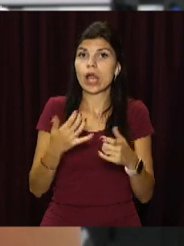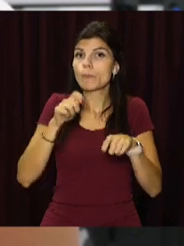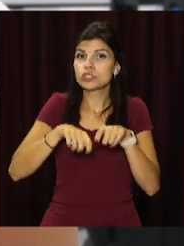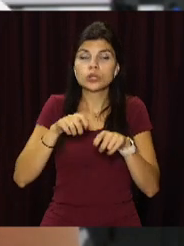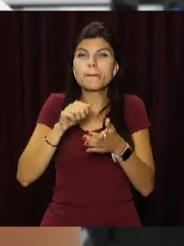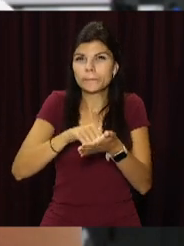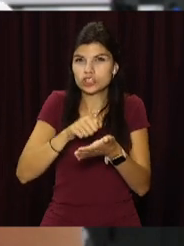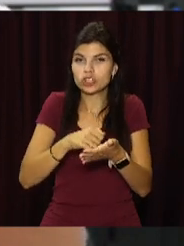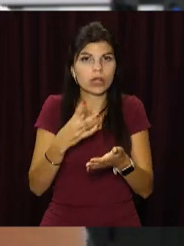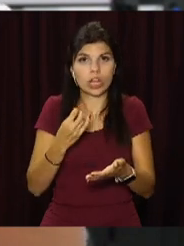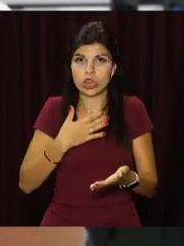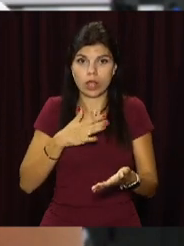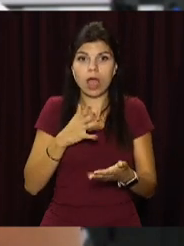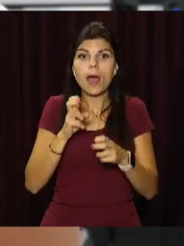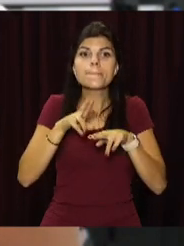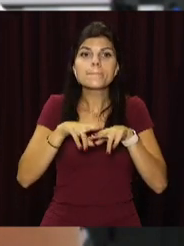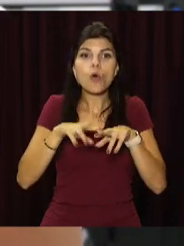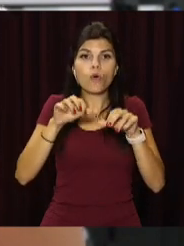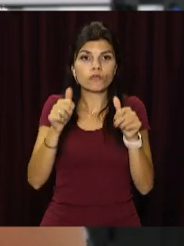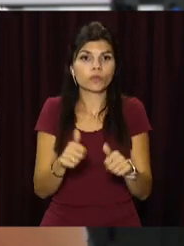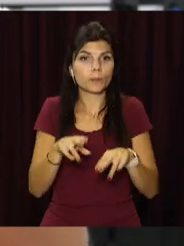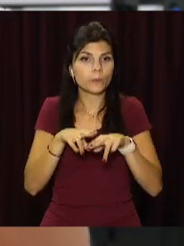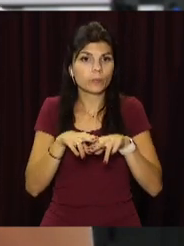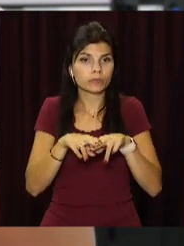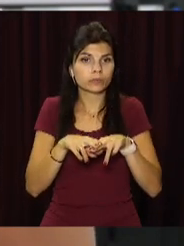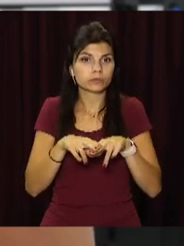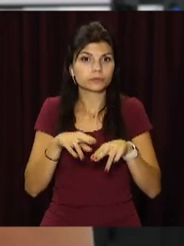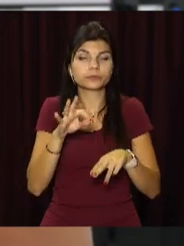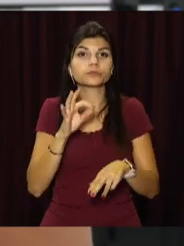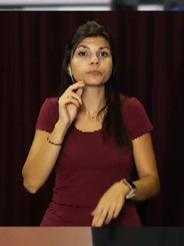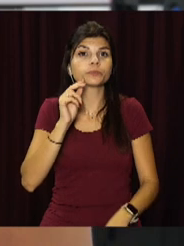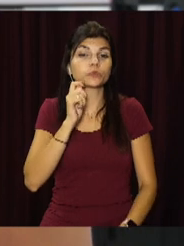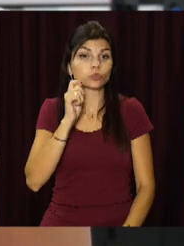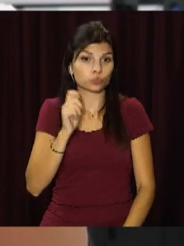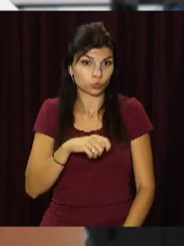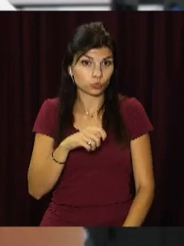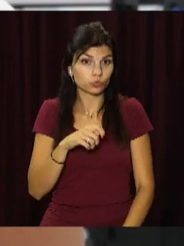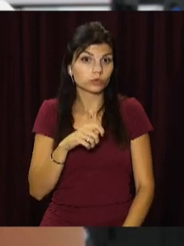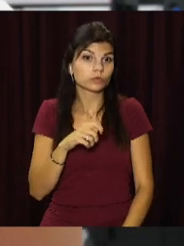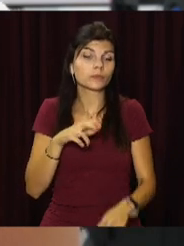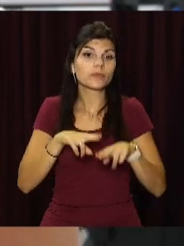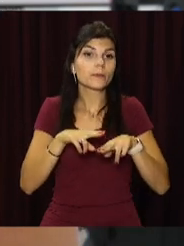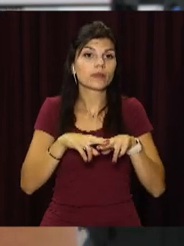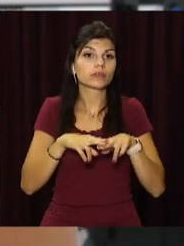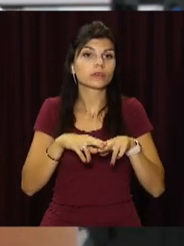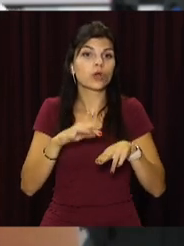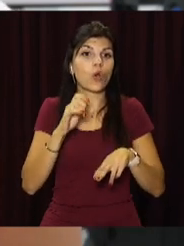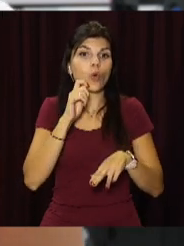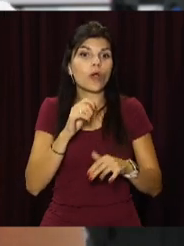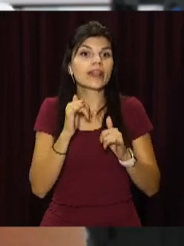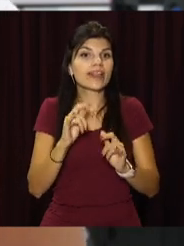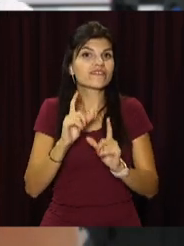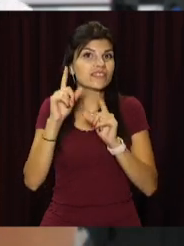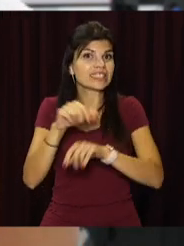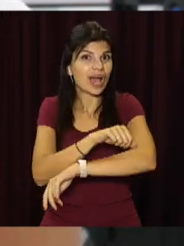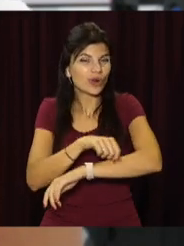нас, паспортні послуги щодо оформлення паспорта громадянина України у формі ID-картки та паспорта громадянина України для виїзду за